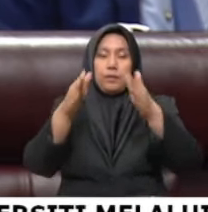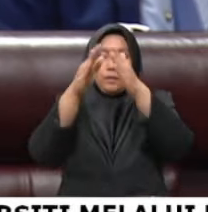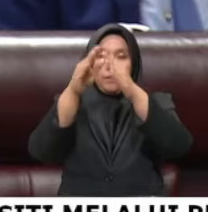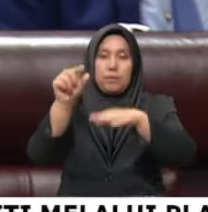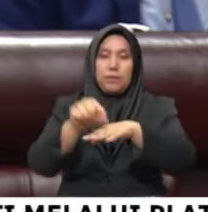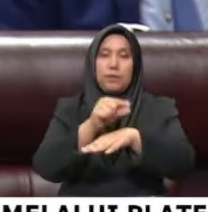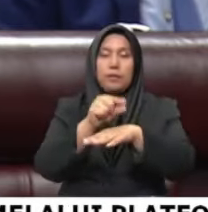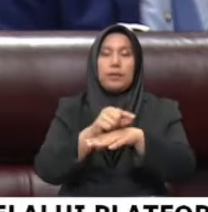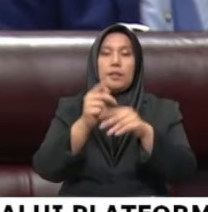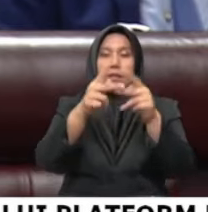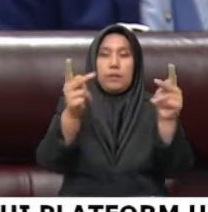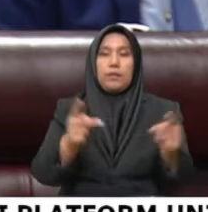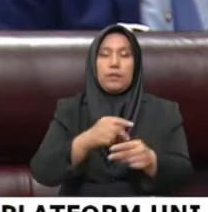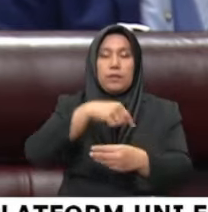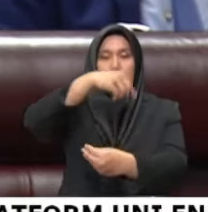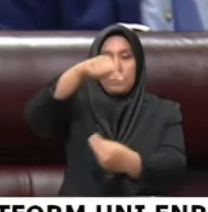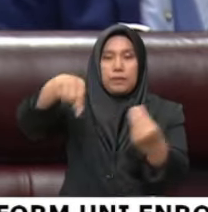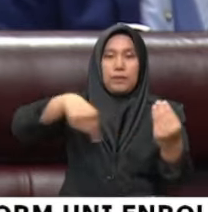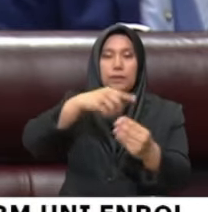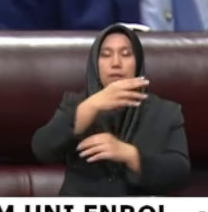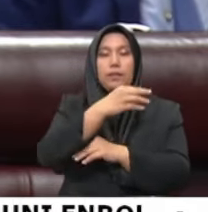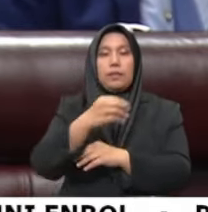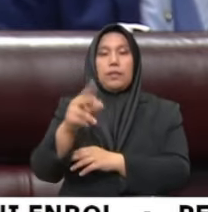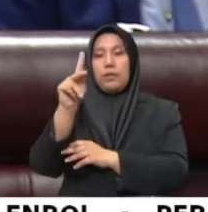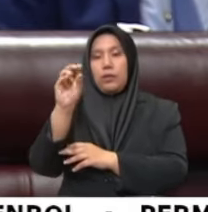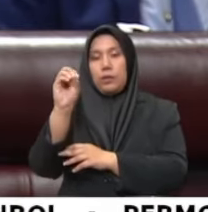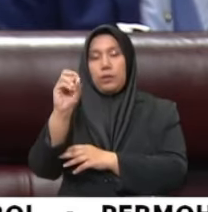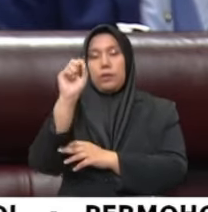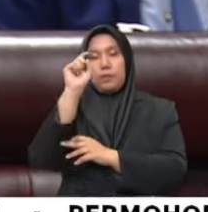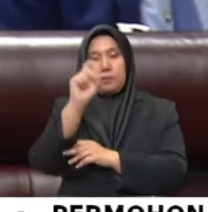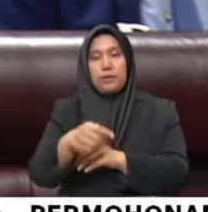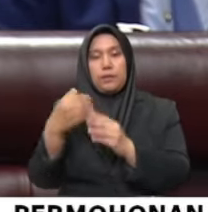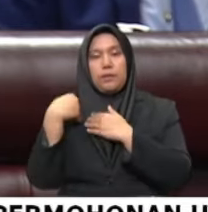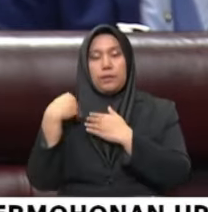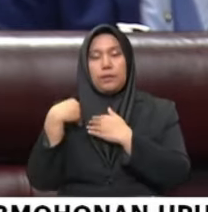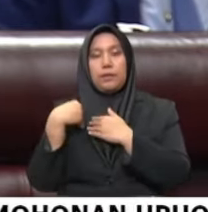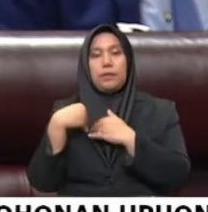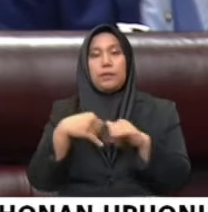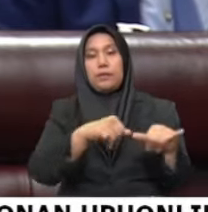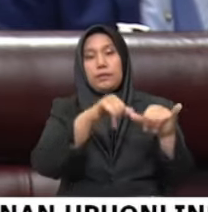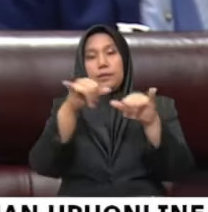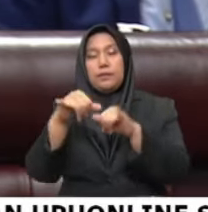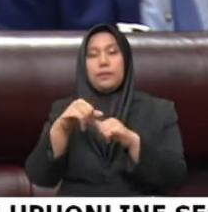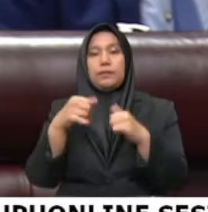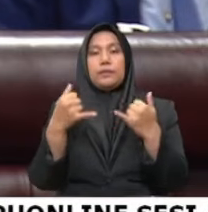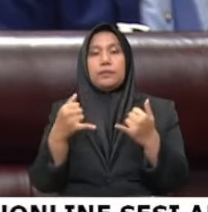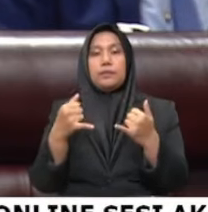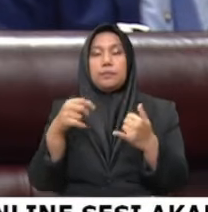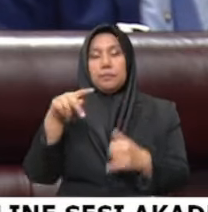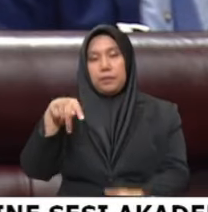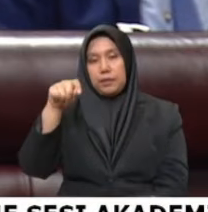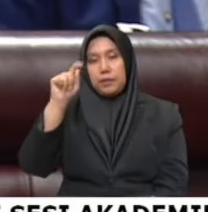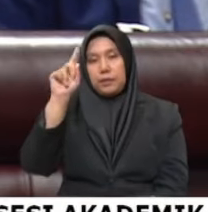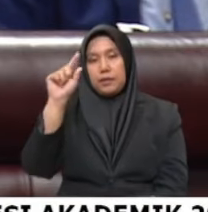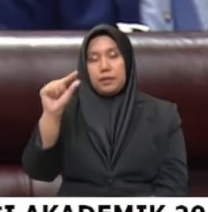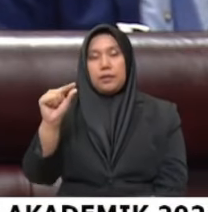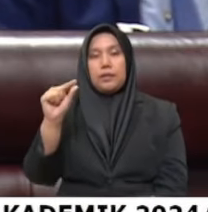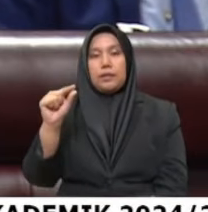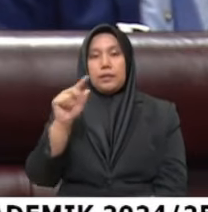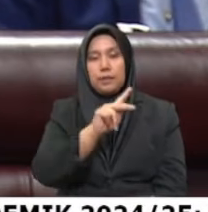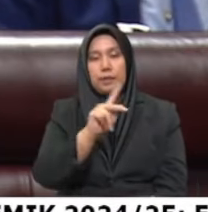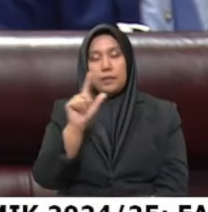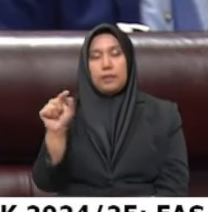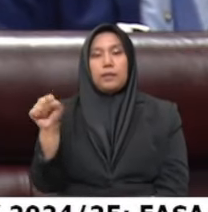kawasan sekeliling serta kos-kos yang perlu ditanggung. Selaras dengan status semasa ini, pihak PTG Wilayah Persekutuan